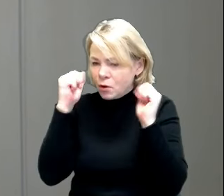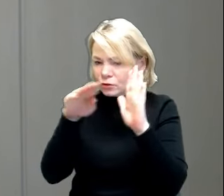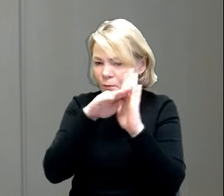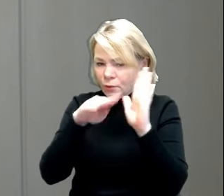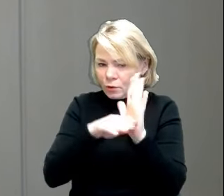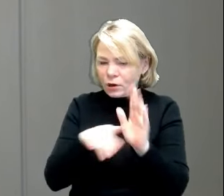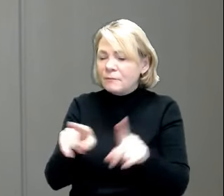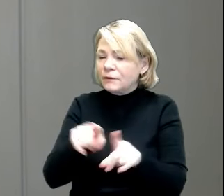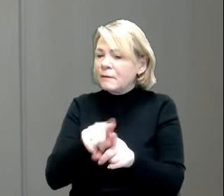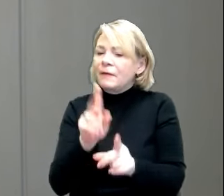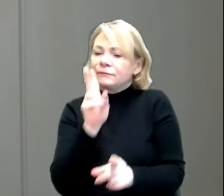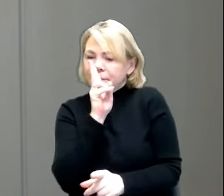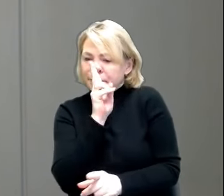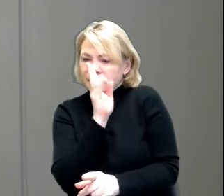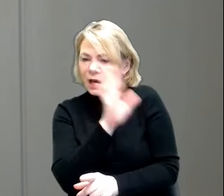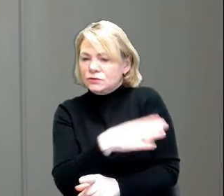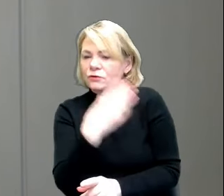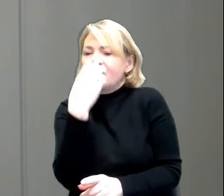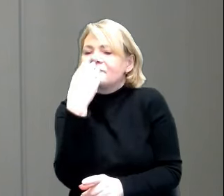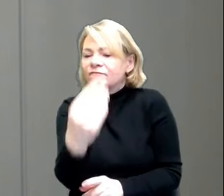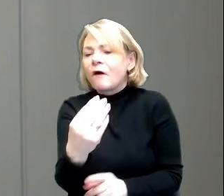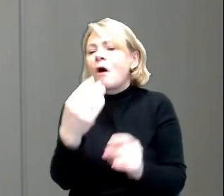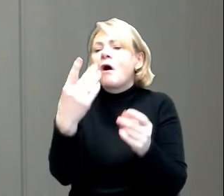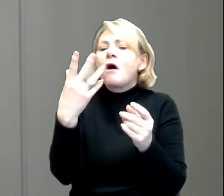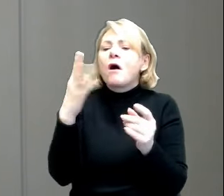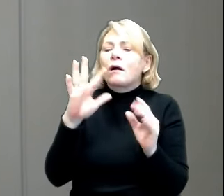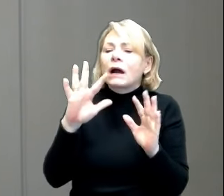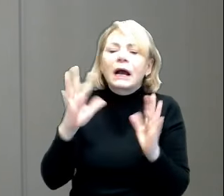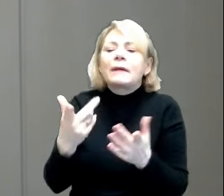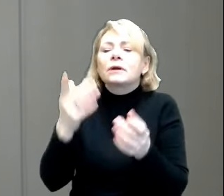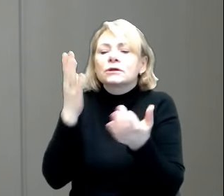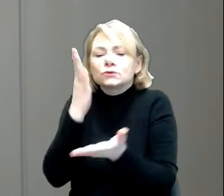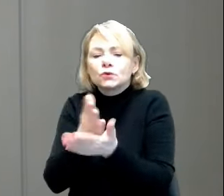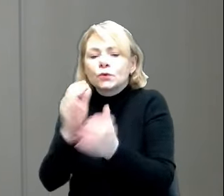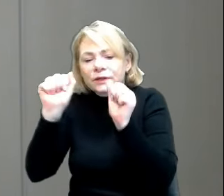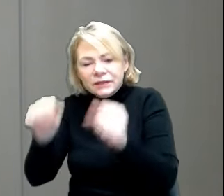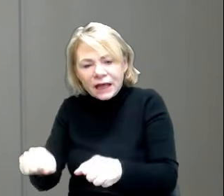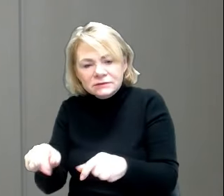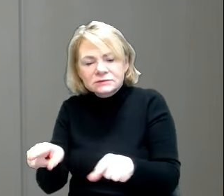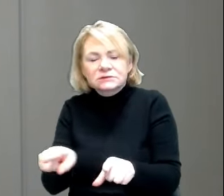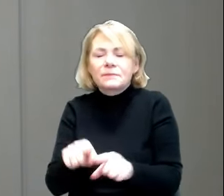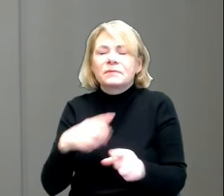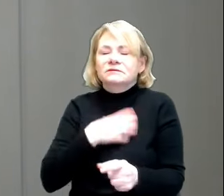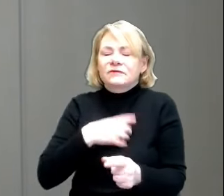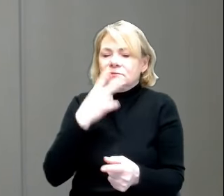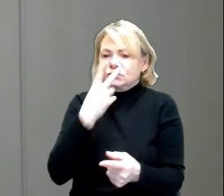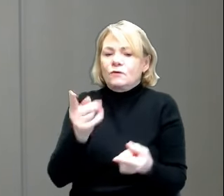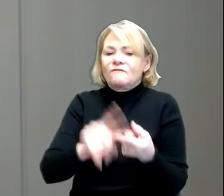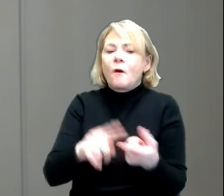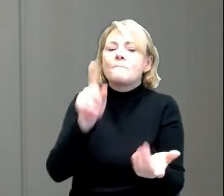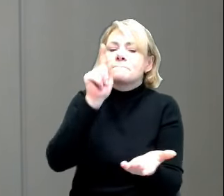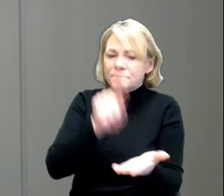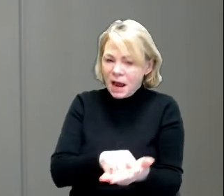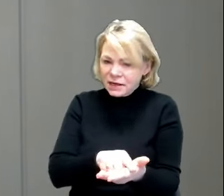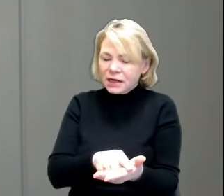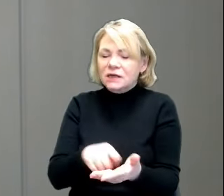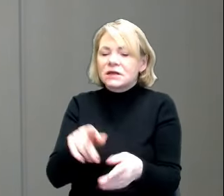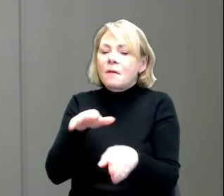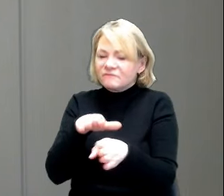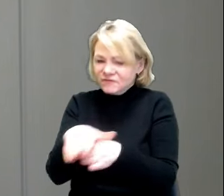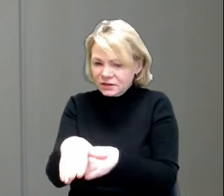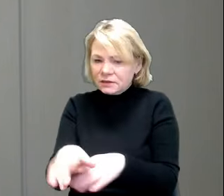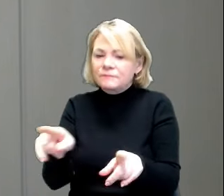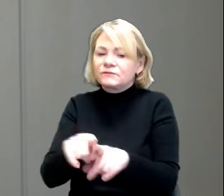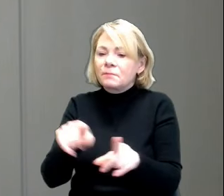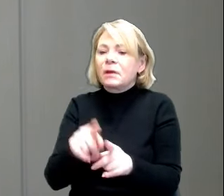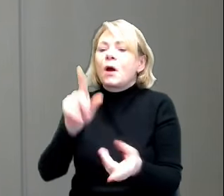nuo jų teisinio stato ar savininko teisės ir pareigas įgyvenančios institucijas turi teisę gauti vaik valstybės